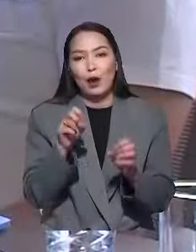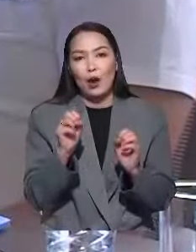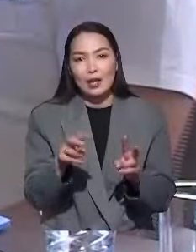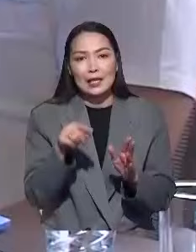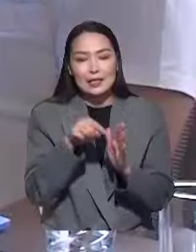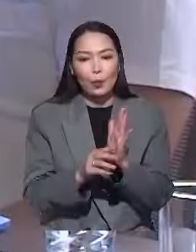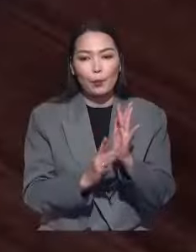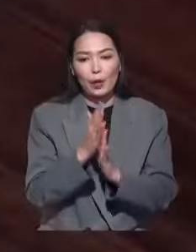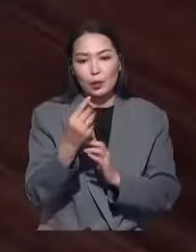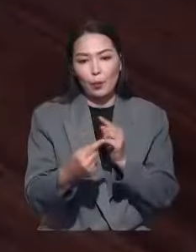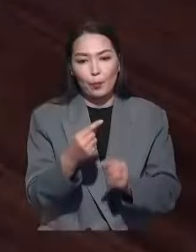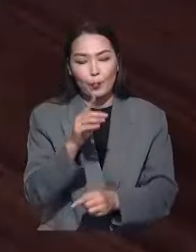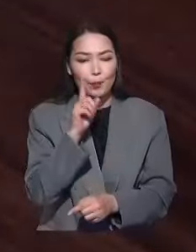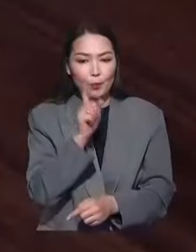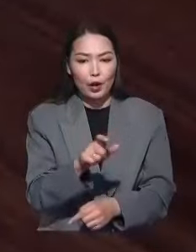поколения.